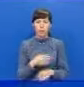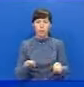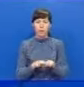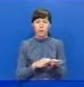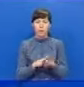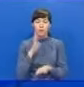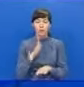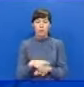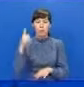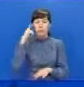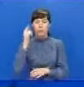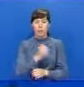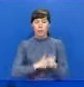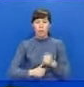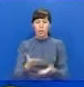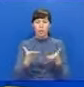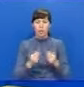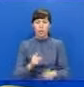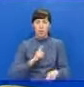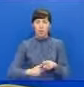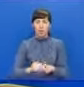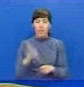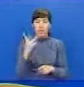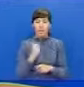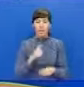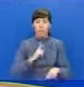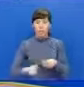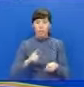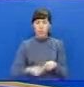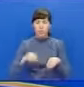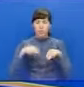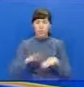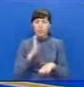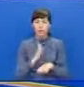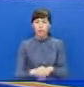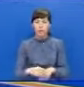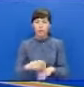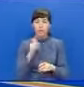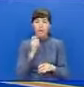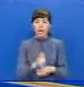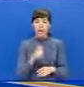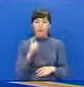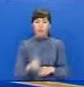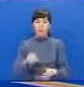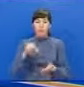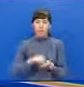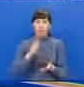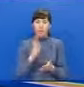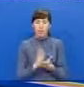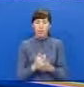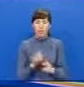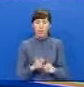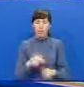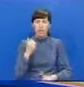өткізіледі. Ойлауы озық, қабылдау шапшаң, есепті шекілдеу күше шағатын нағыз интеллектуал оқушылар қатысады. Бұл жолғы